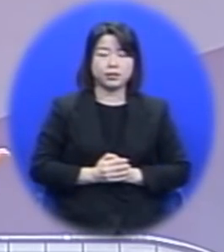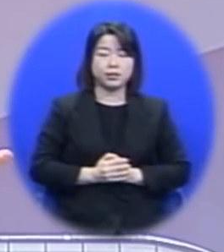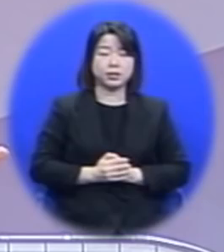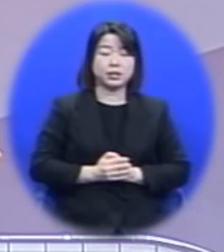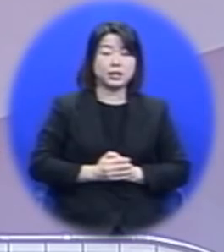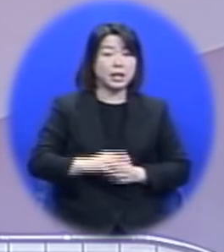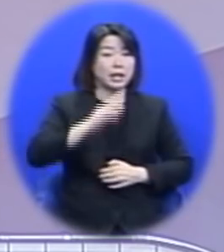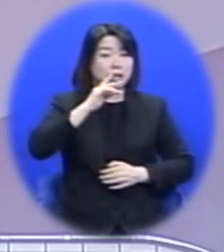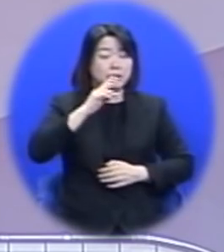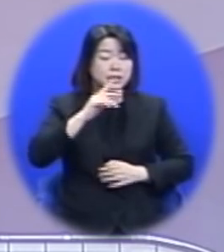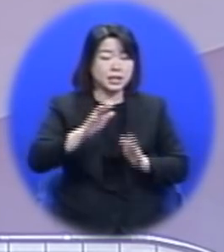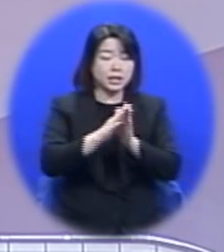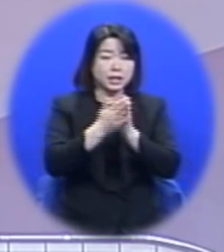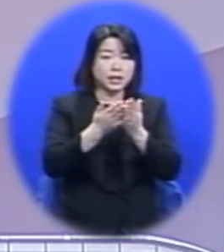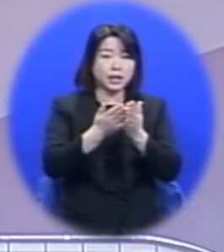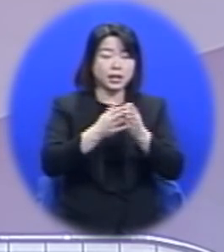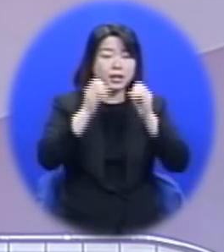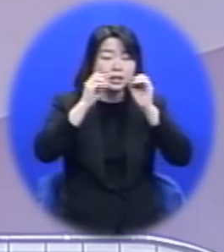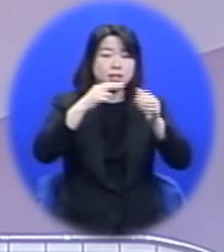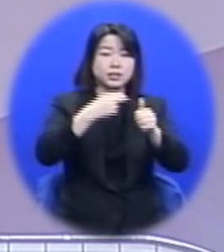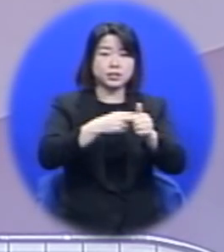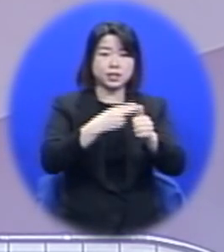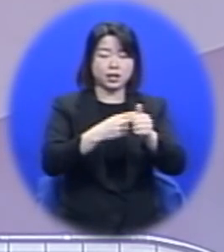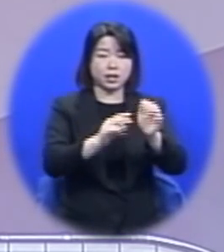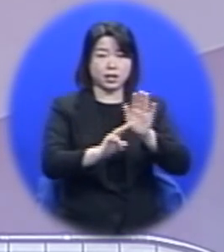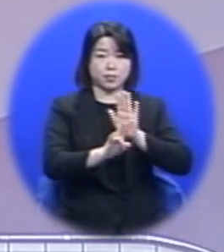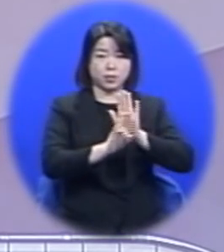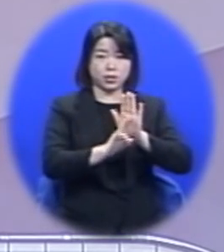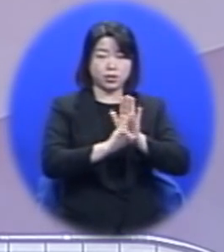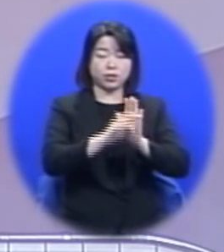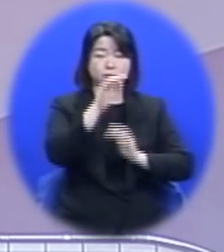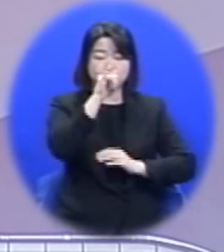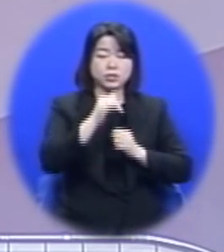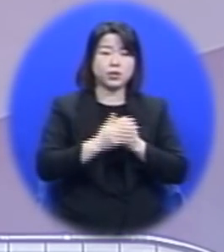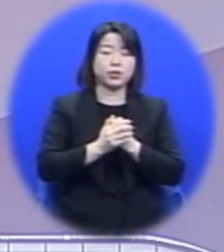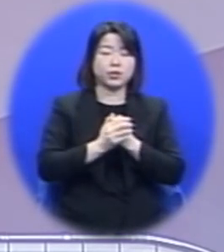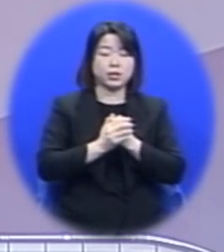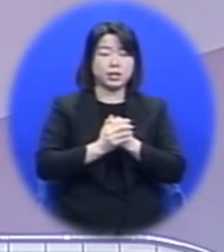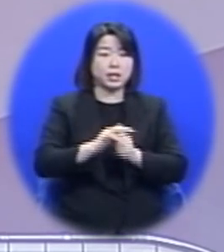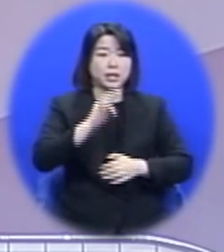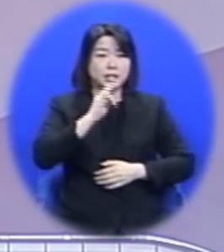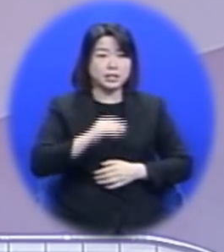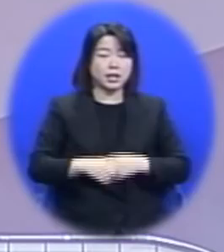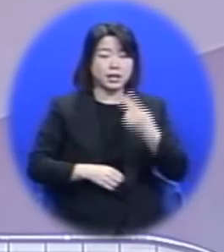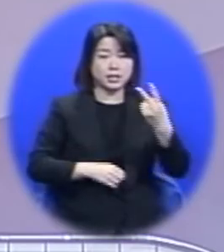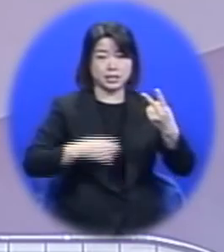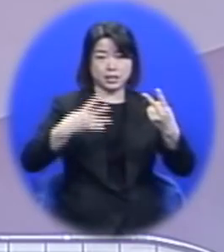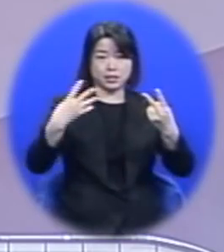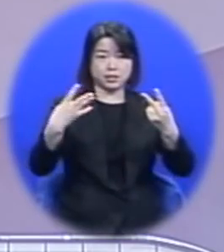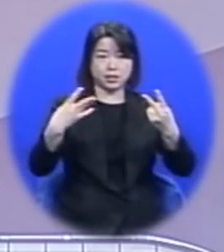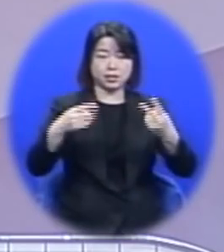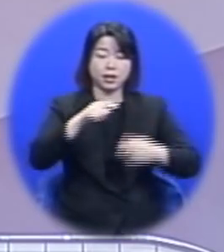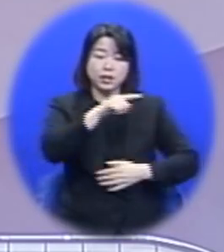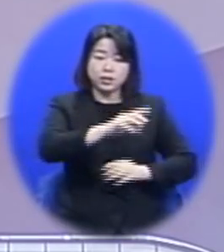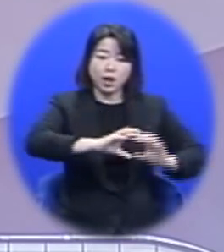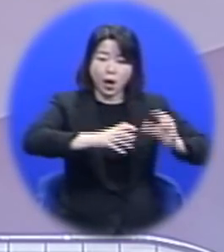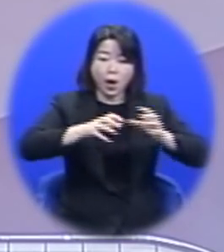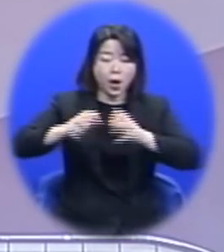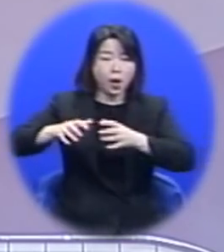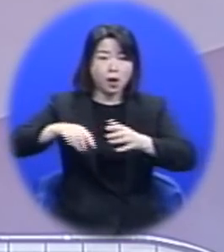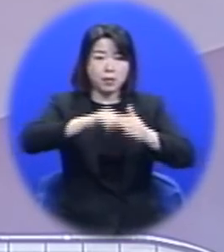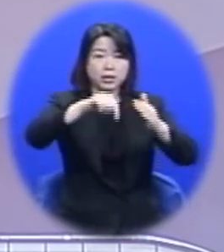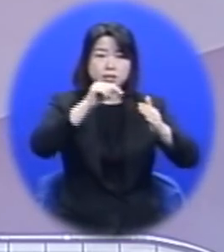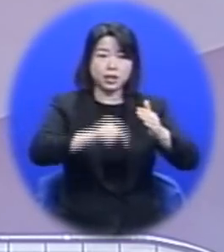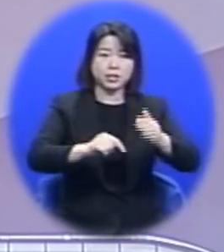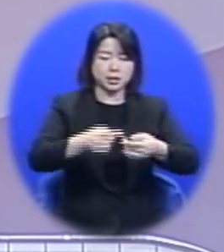이사야 선지자가 그렇게 예언했습니다. 이사야 2장 4절에 그가 열방 사이에서